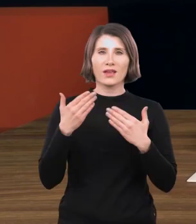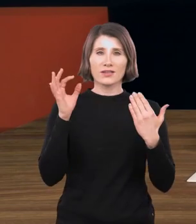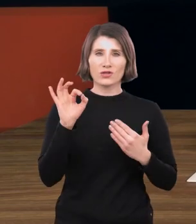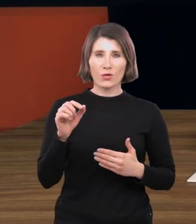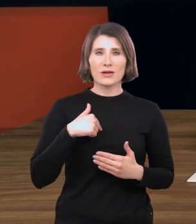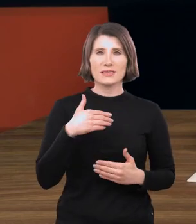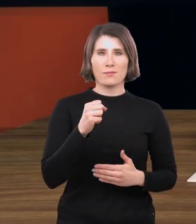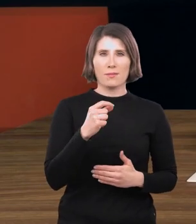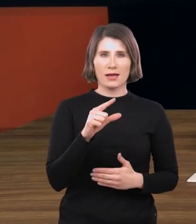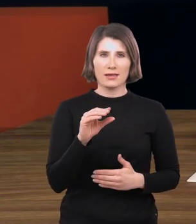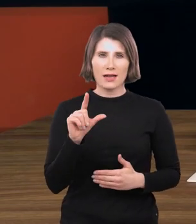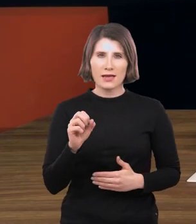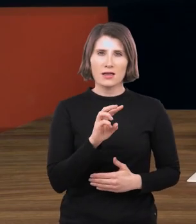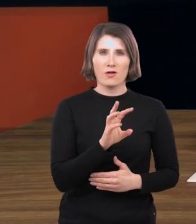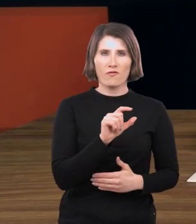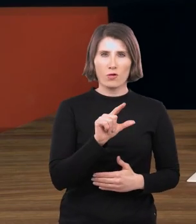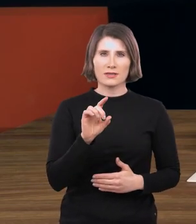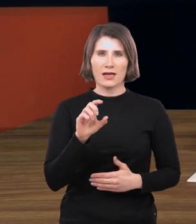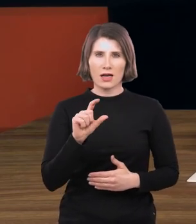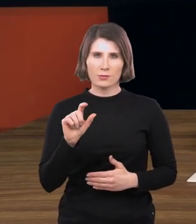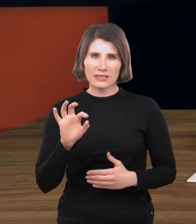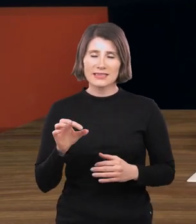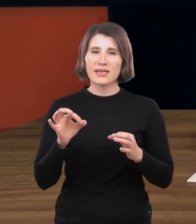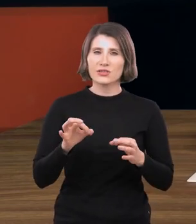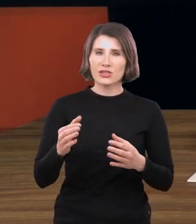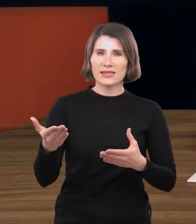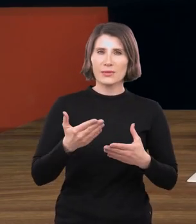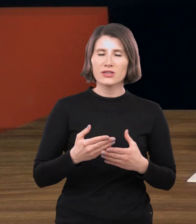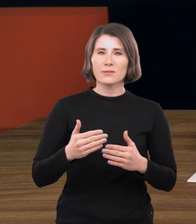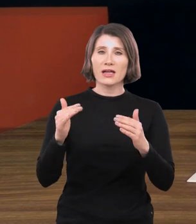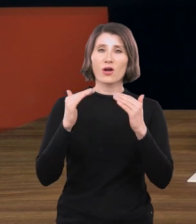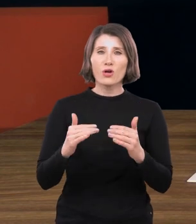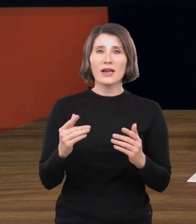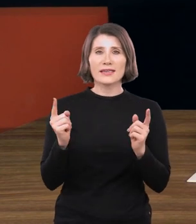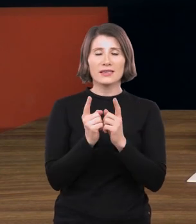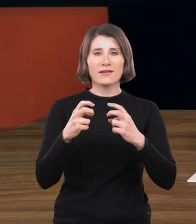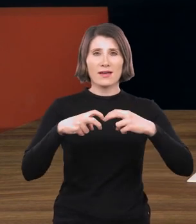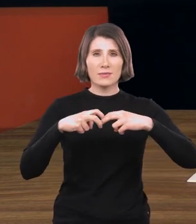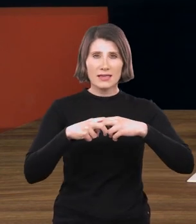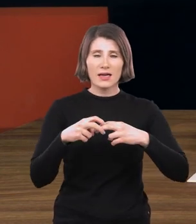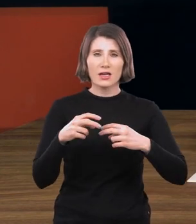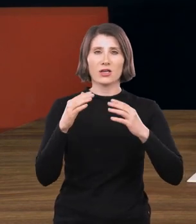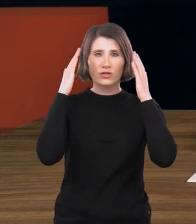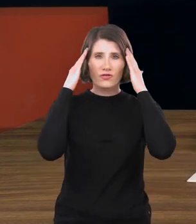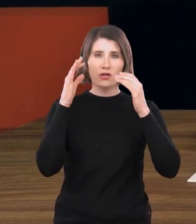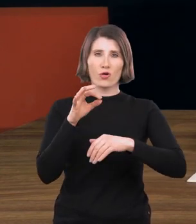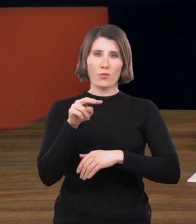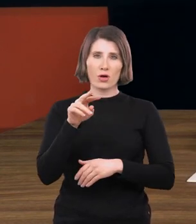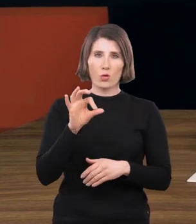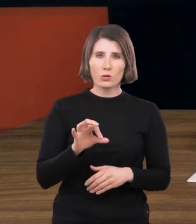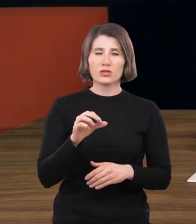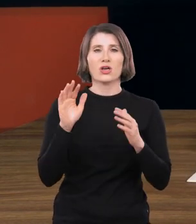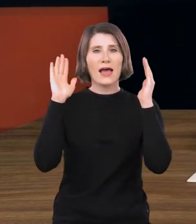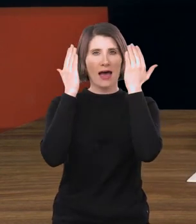Dzień dobry, nazywam się Magdalena Bełza-Gajdzica. Mam przyjemność zaprosić Państwa na kolejny webinar z cyklu Świadomy Uś Autyzm.